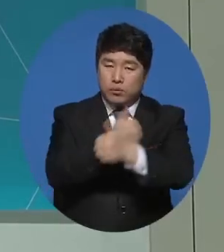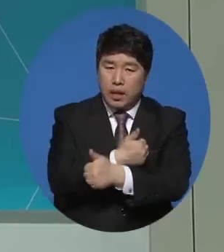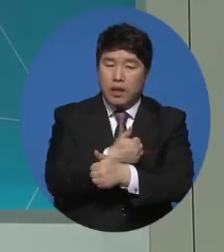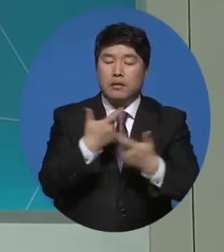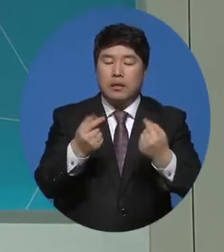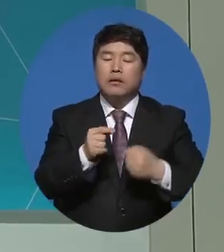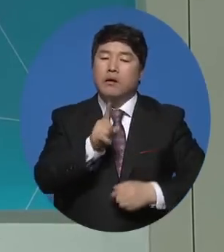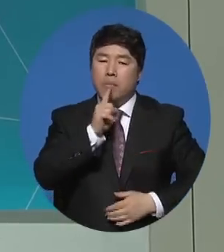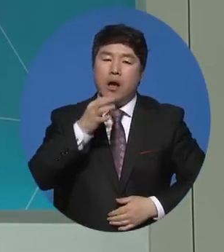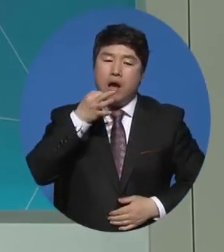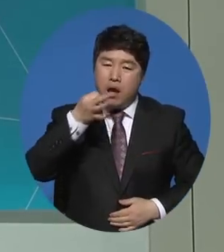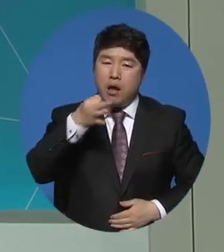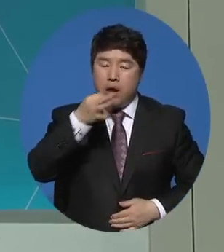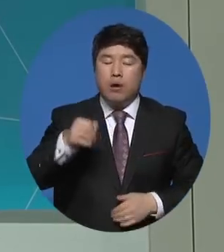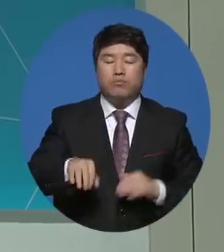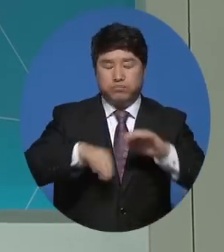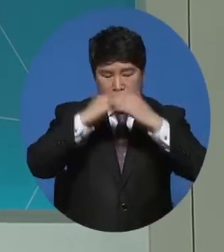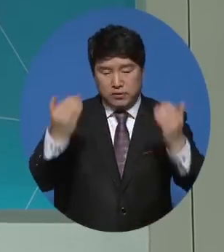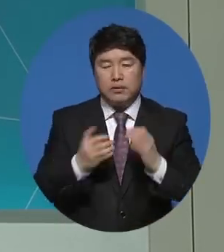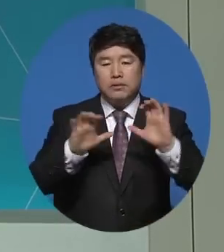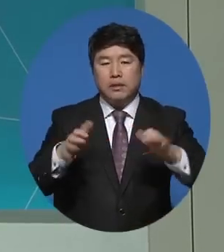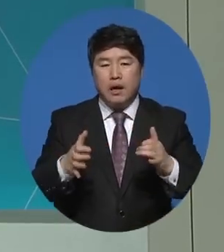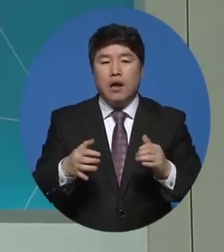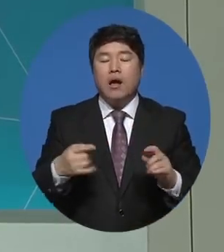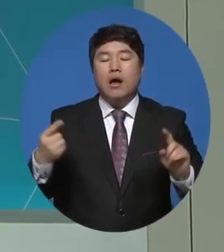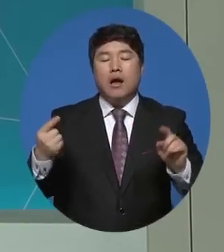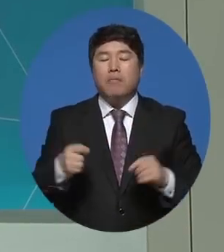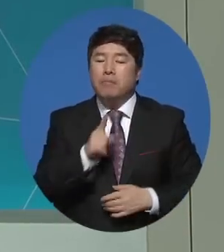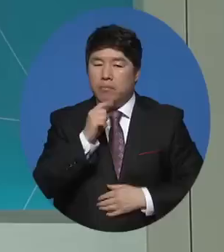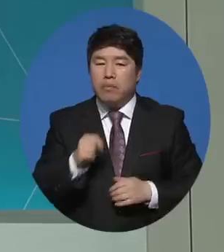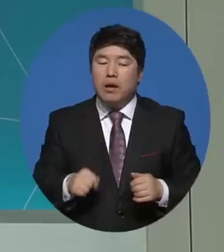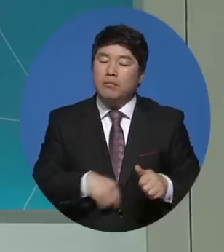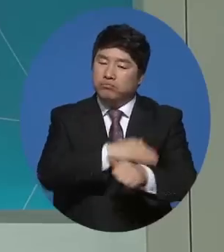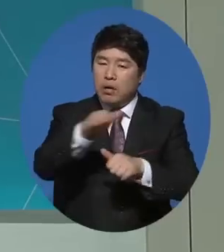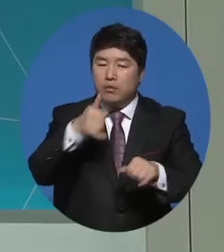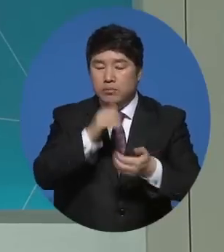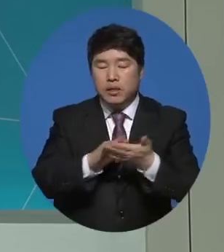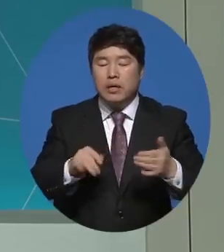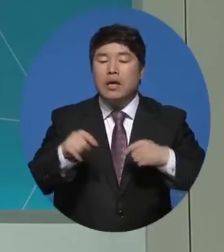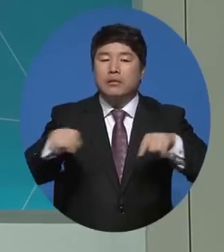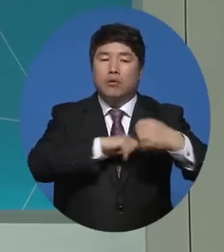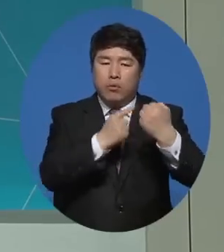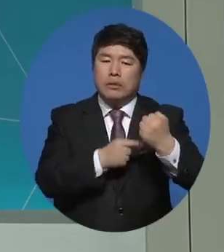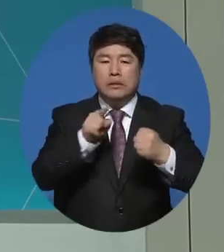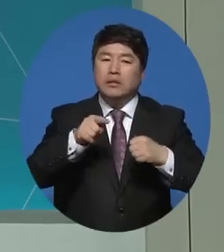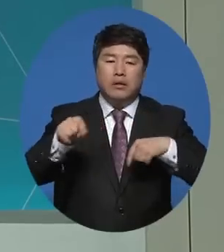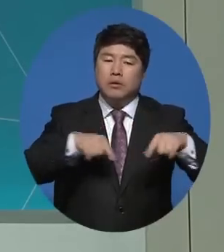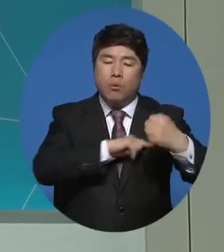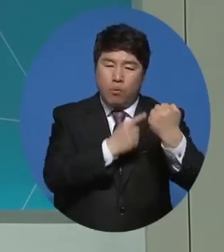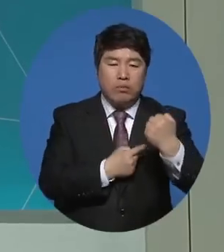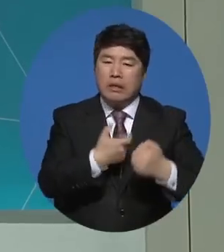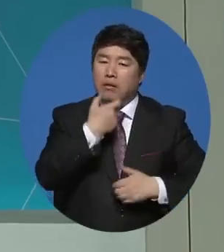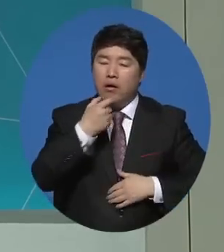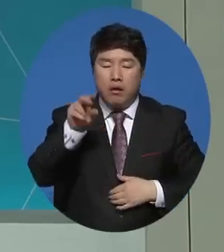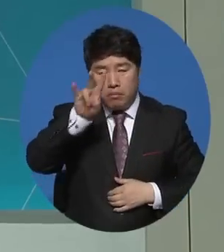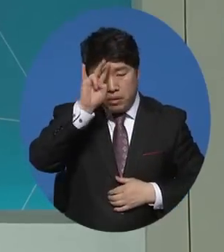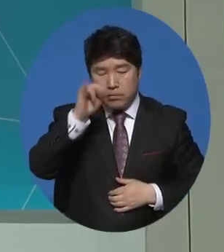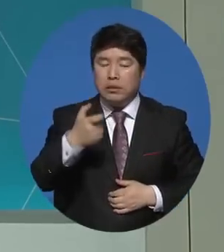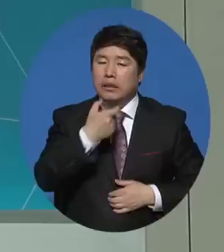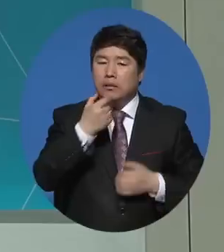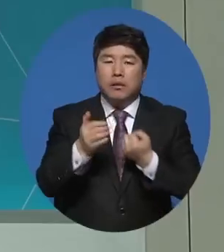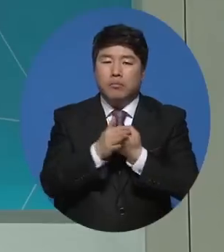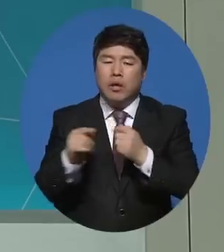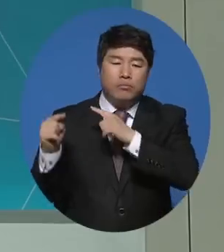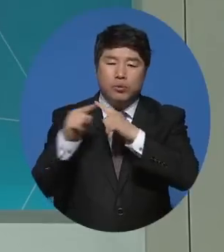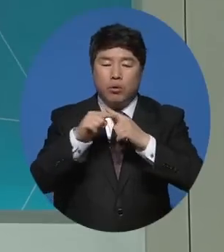그런 구호가 온나라를 휩쓸고 있습니다 정권 교체는이 정권이 싫으니까 박근혜가 잘못했으니까 무조건